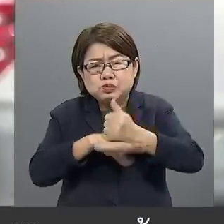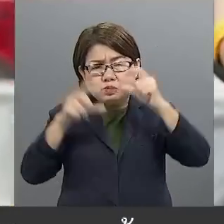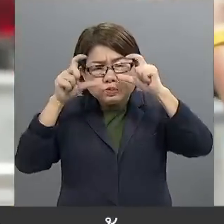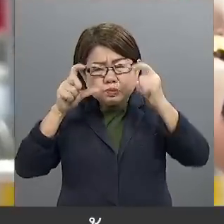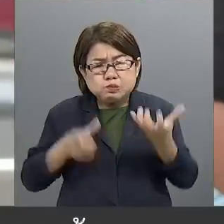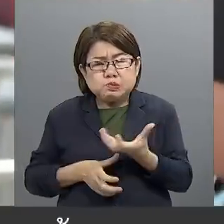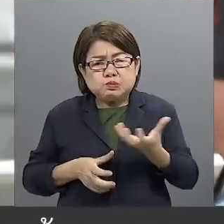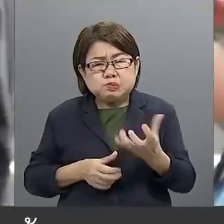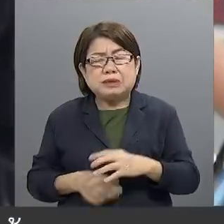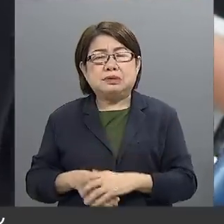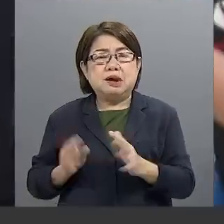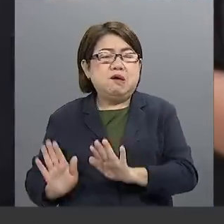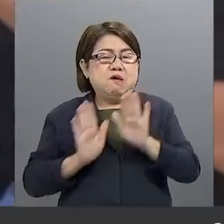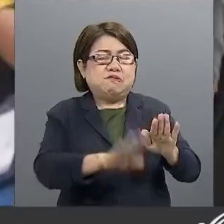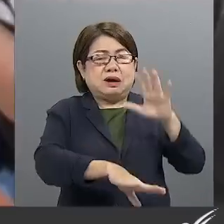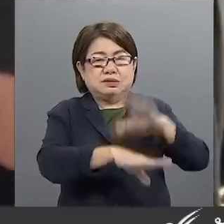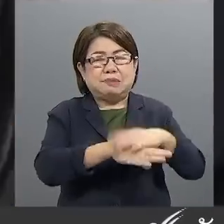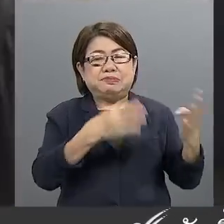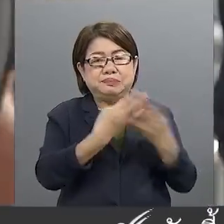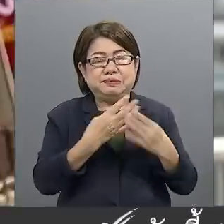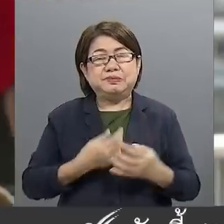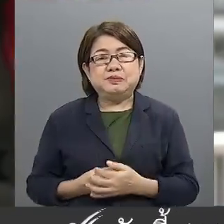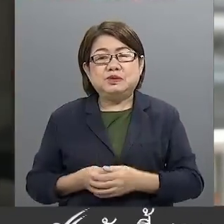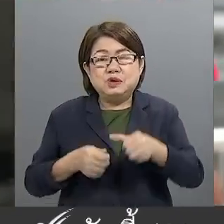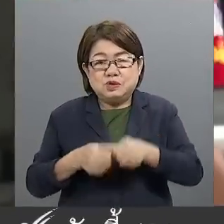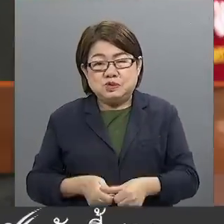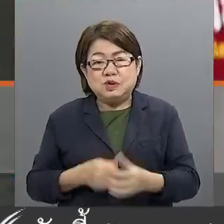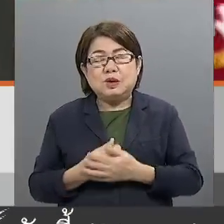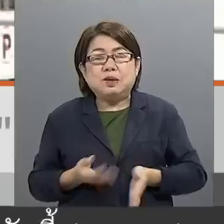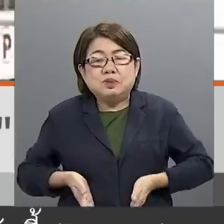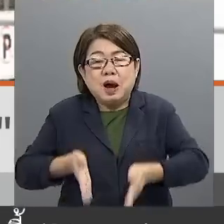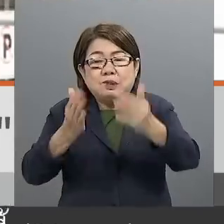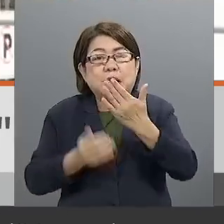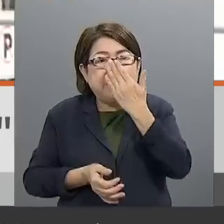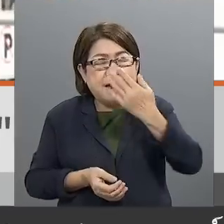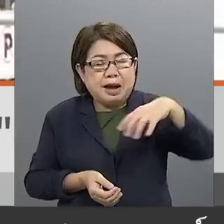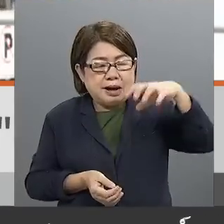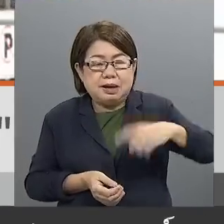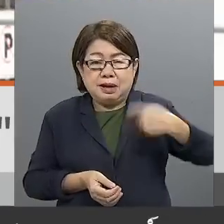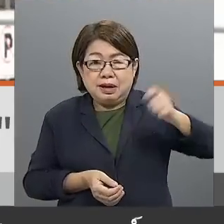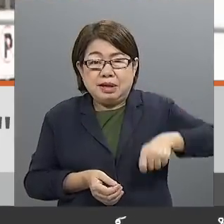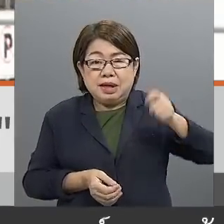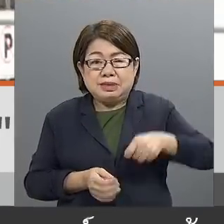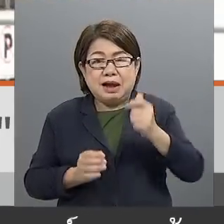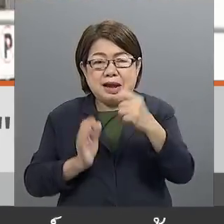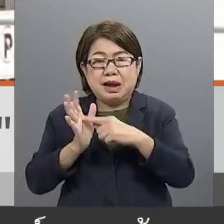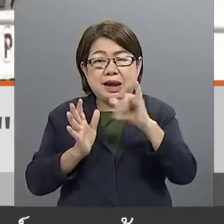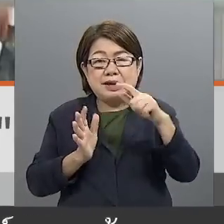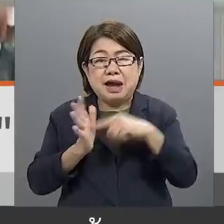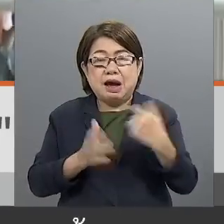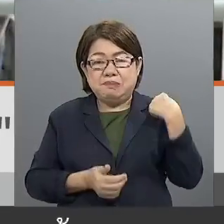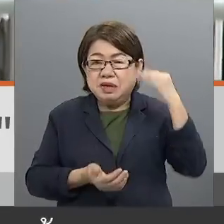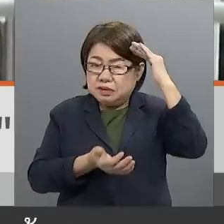มีบรรยากาศที่ศาลอาญาถนนรัชดาภิเษกตำรวจประจำรงจุดตรวจบริเวณทางเข้าออกสารเพื่อดูแลความเรียบร้อย